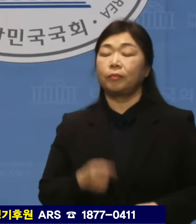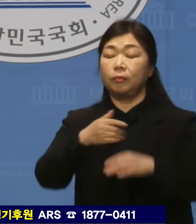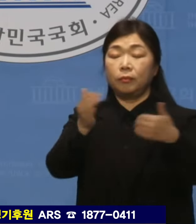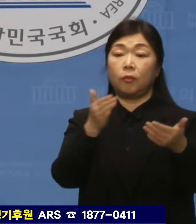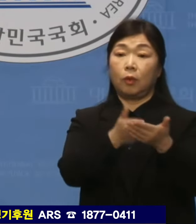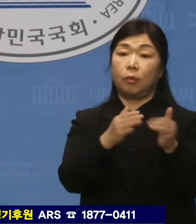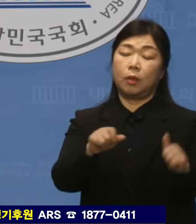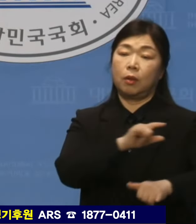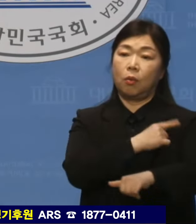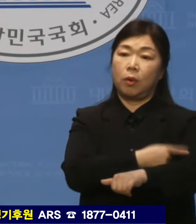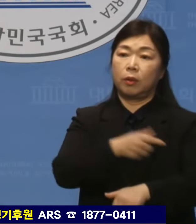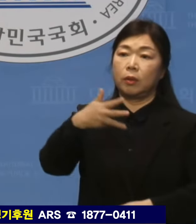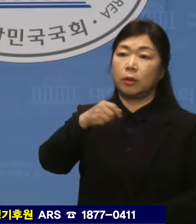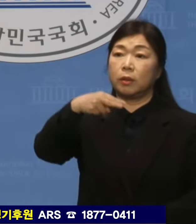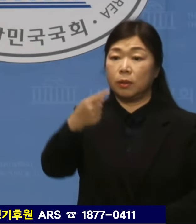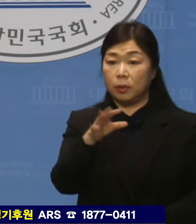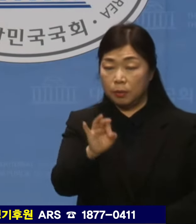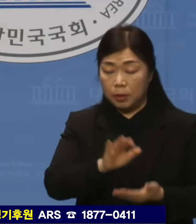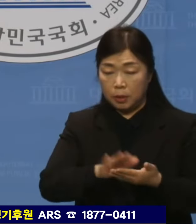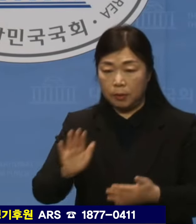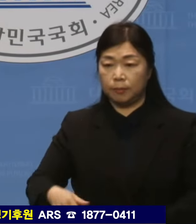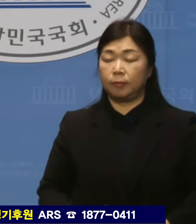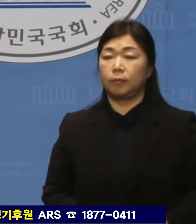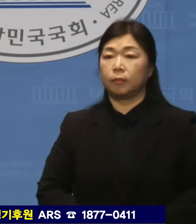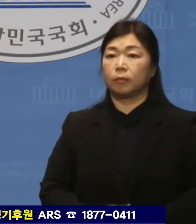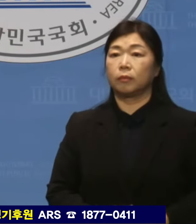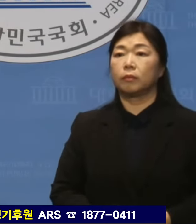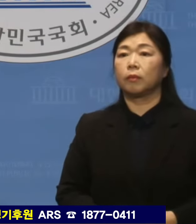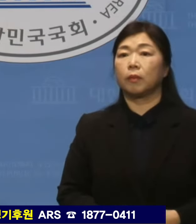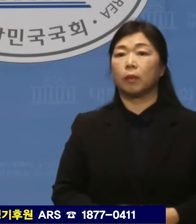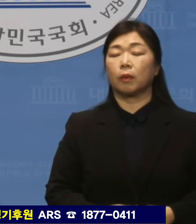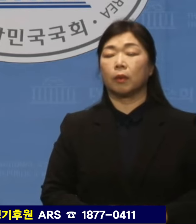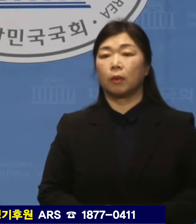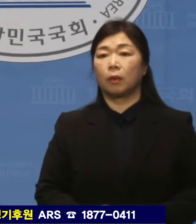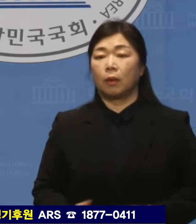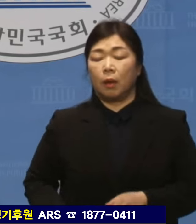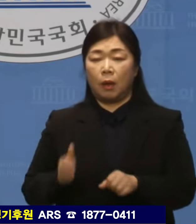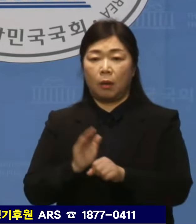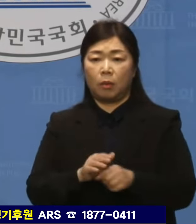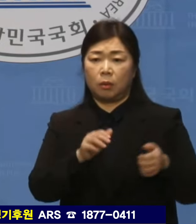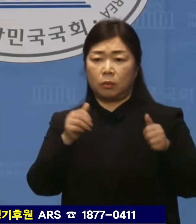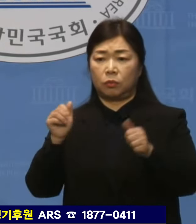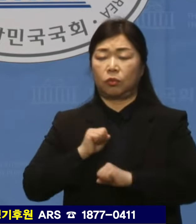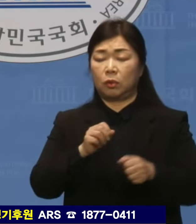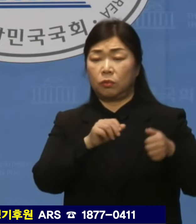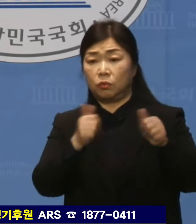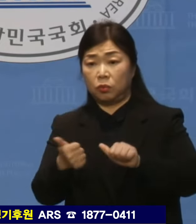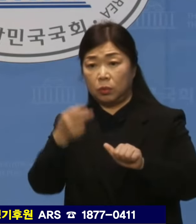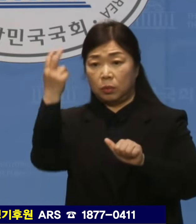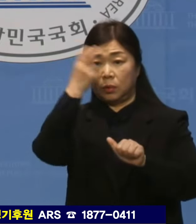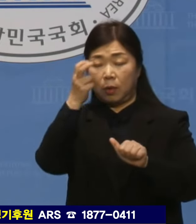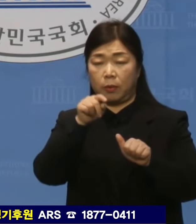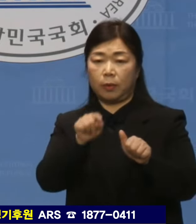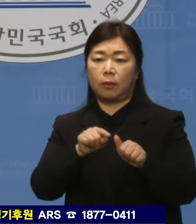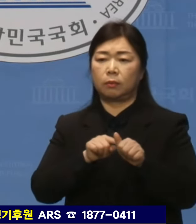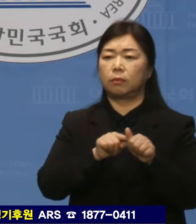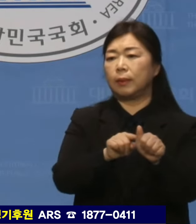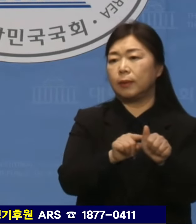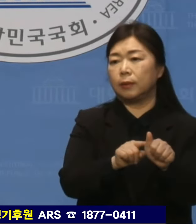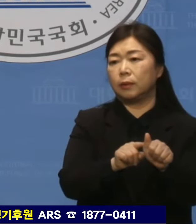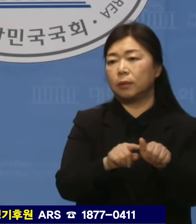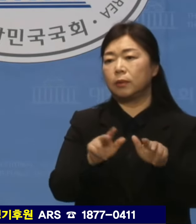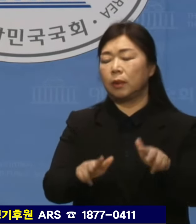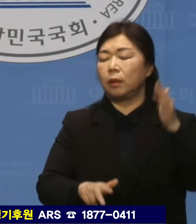민주당 수석대변인 근성입니다 한권의 브리핑을 하겠습니다 해병대원 순직 사건 수사 외합 이제